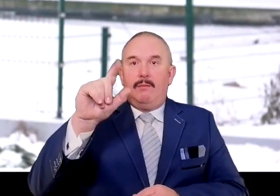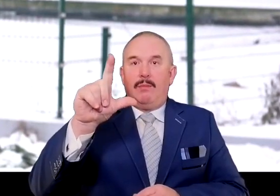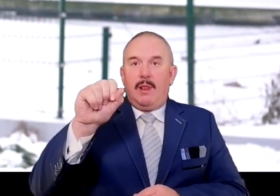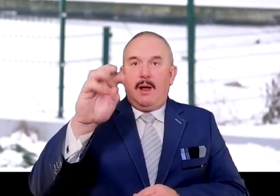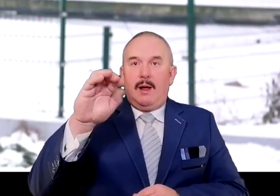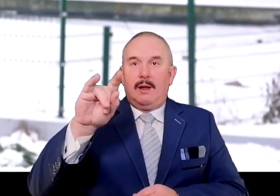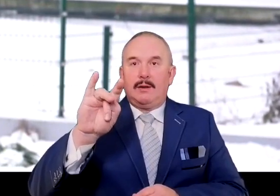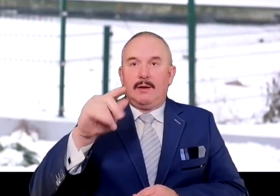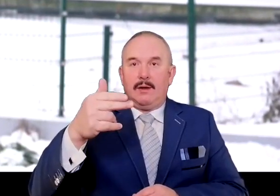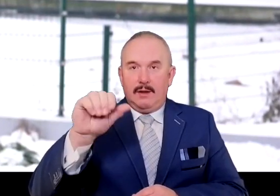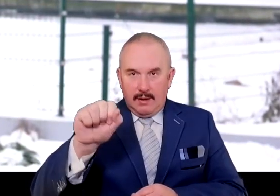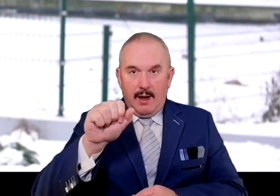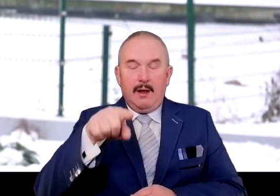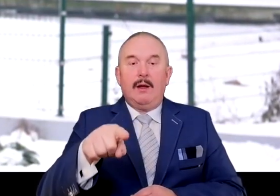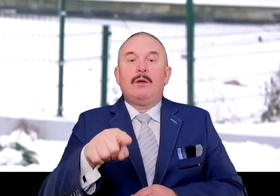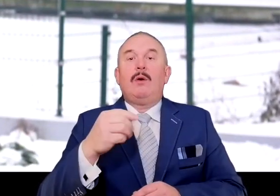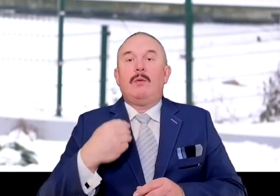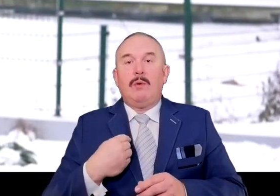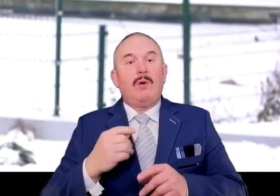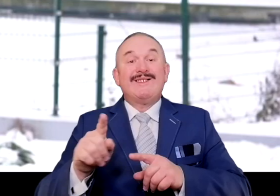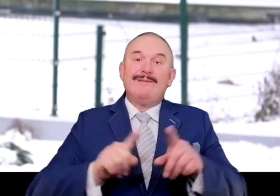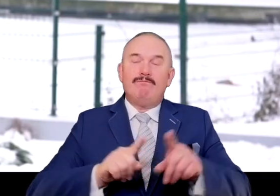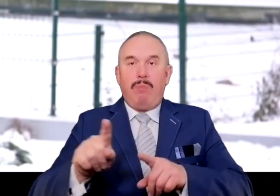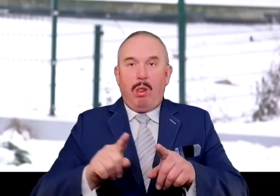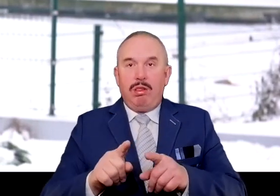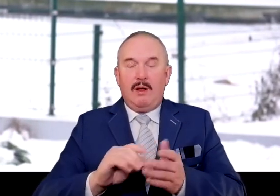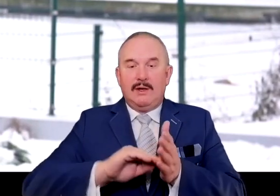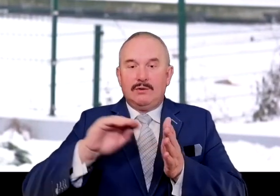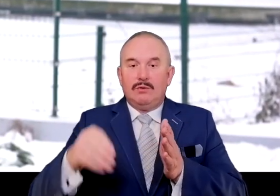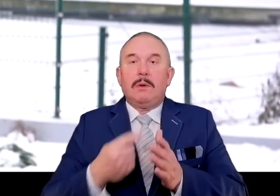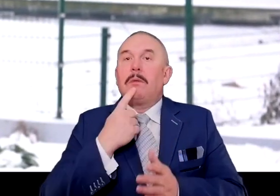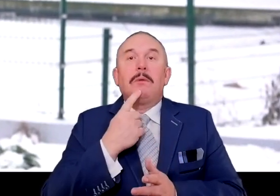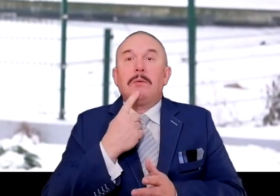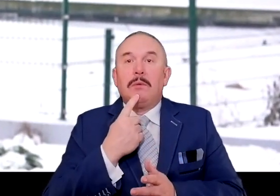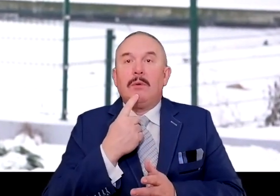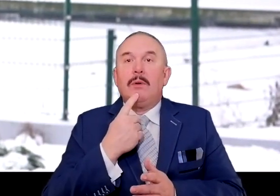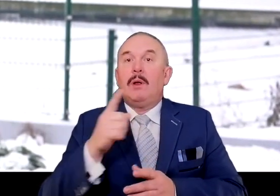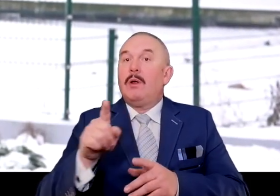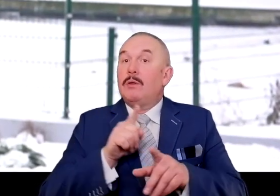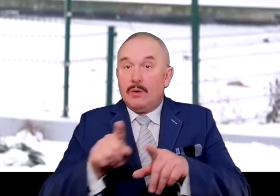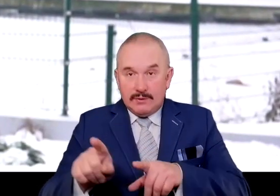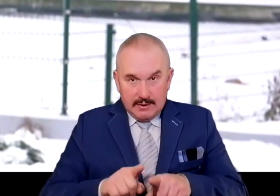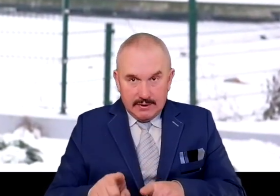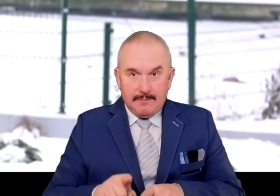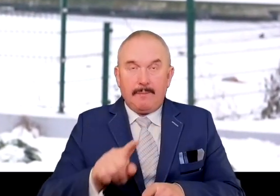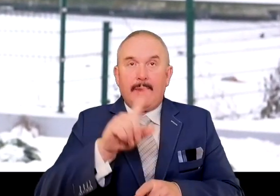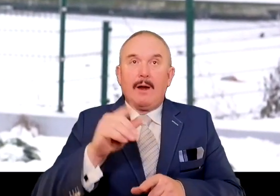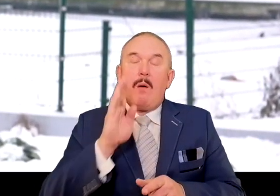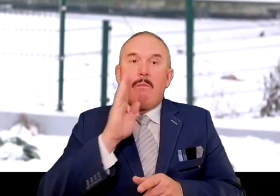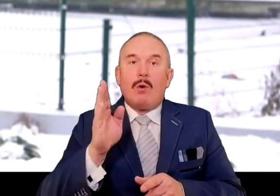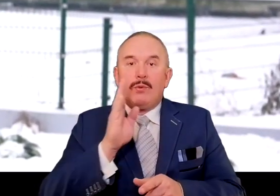takiego symbolicznego aktu zaślubin z morzem. Co to te zaślubiny? Zaślubiny wyglądają podobnie